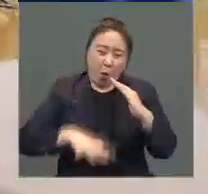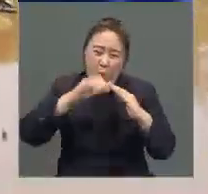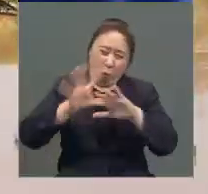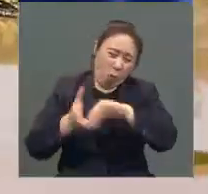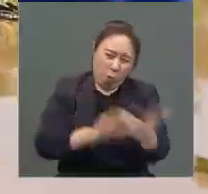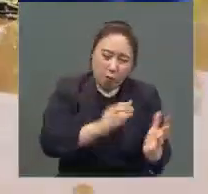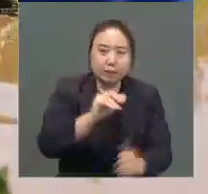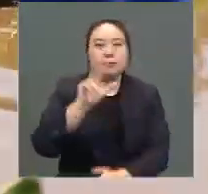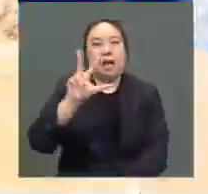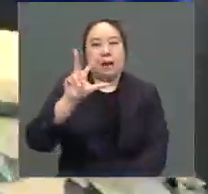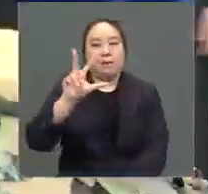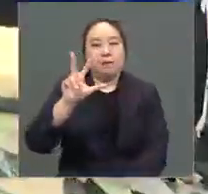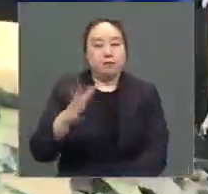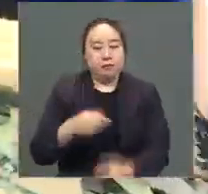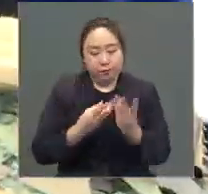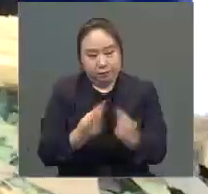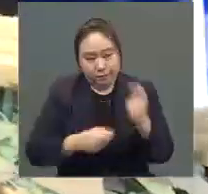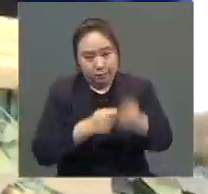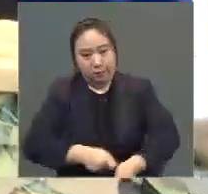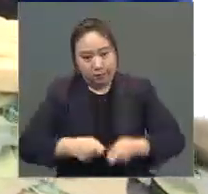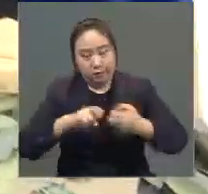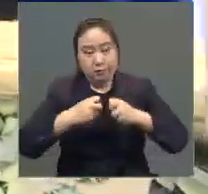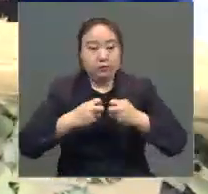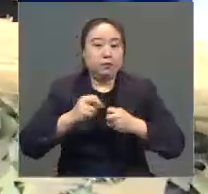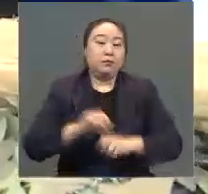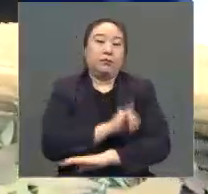หลังพื้นที่ทางการเกษตรเสียหายรวมทั้งหมด